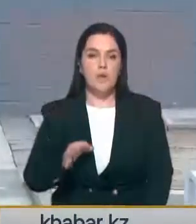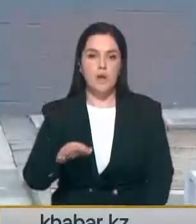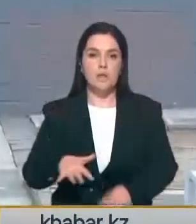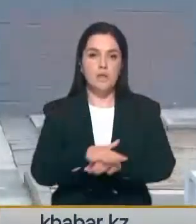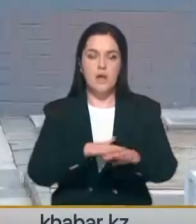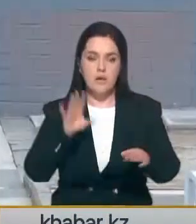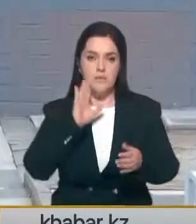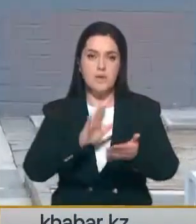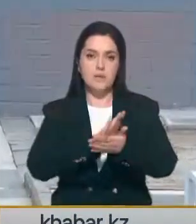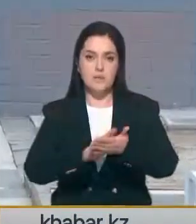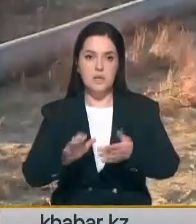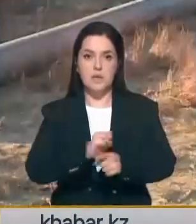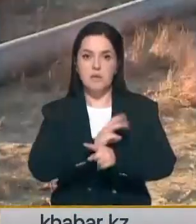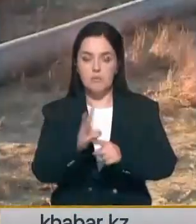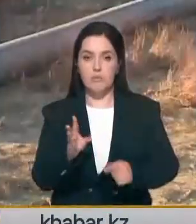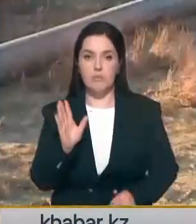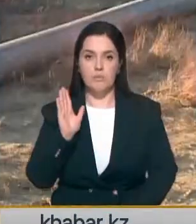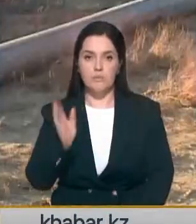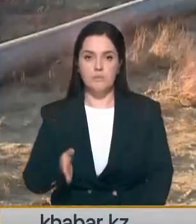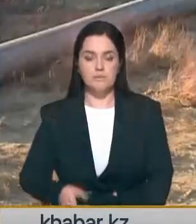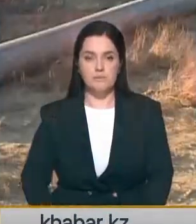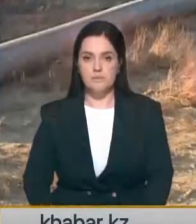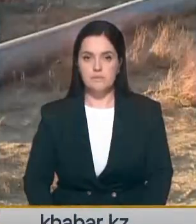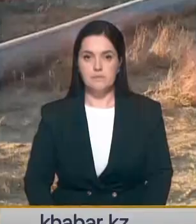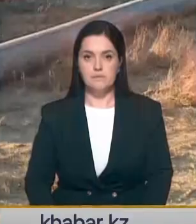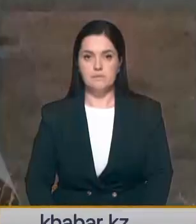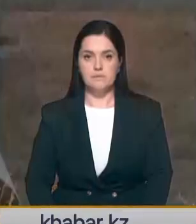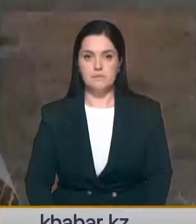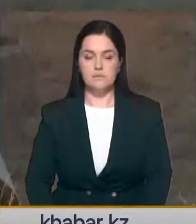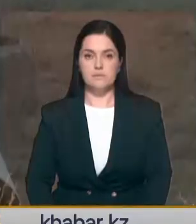обеспечить 100% доступ населения региона к чистой питьевой воде.